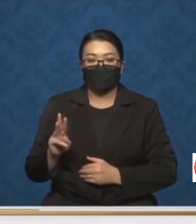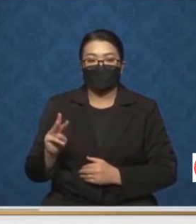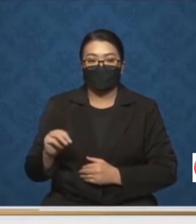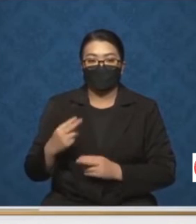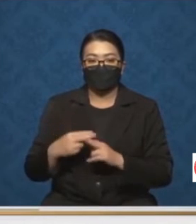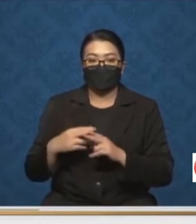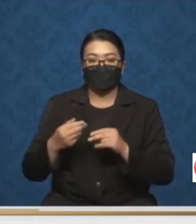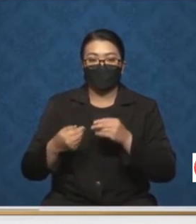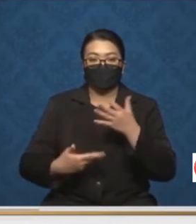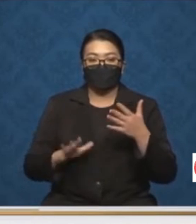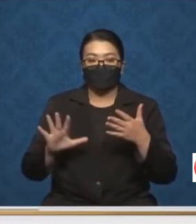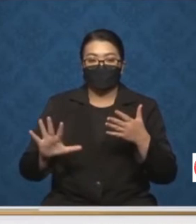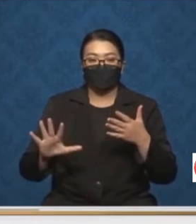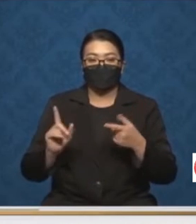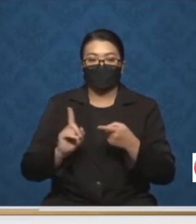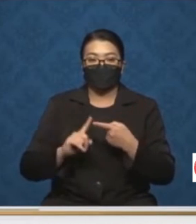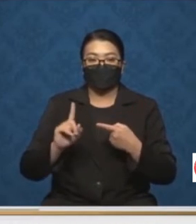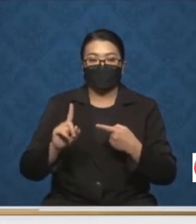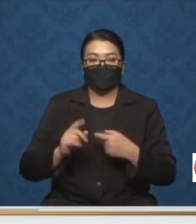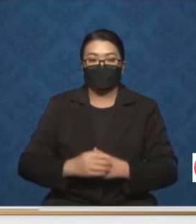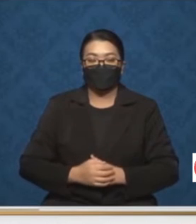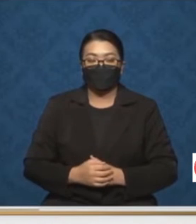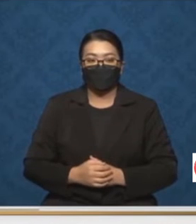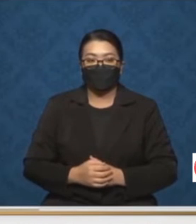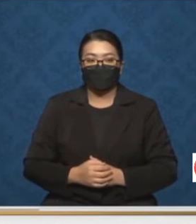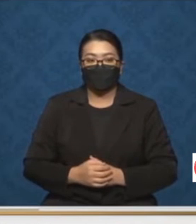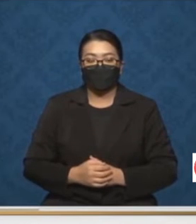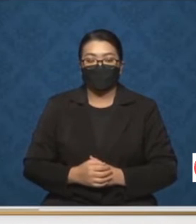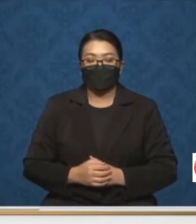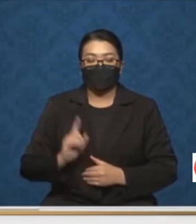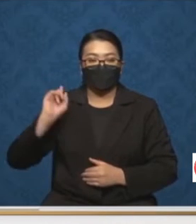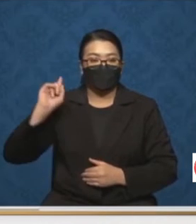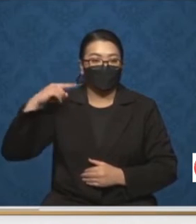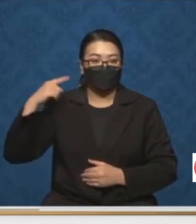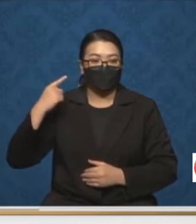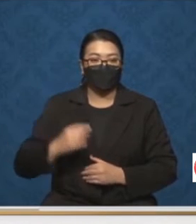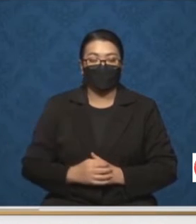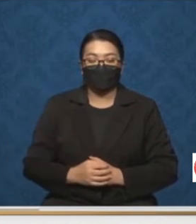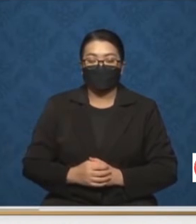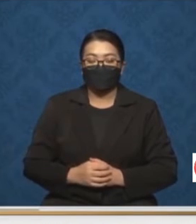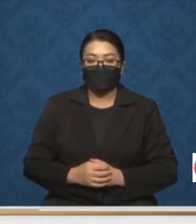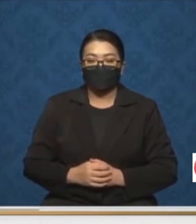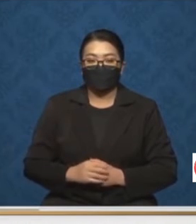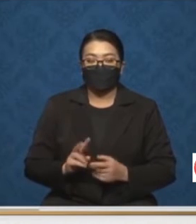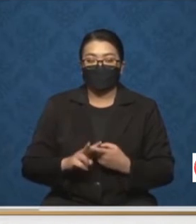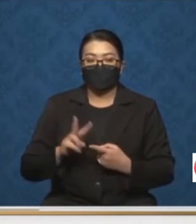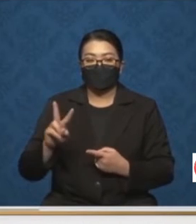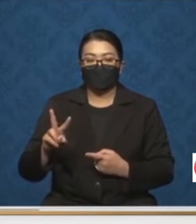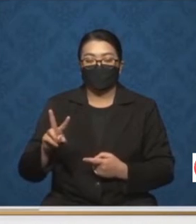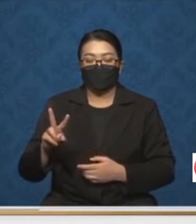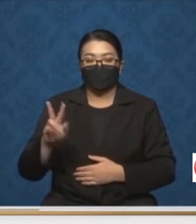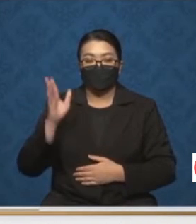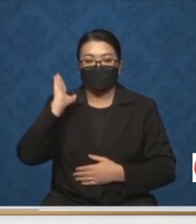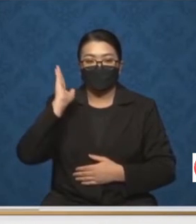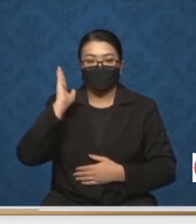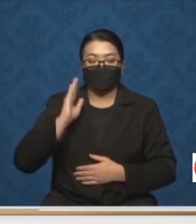ายชื่อดังต่อไปนี ้เนี่ยผมเนี่ยบอกเขามีข่าว นางสาวปัทมาวดีบุญโยภาสนายดิเรกบุ